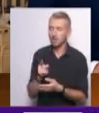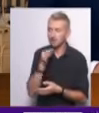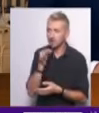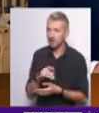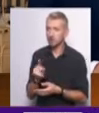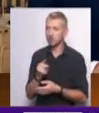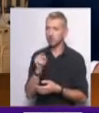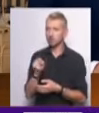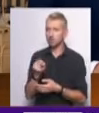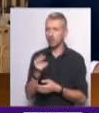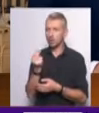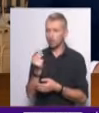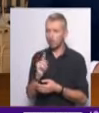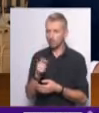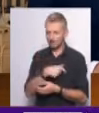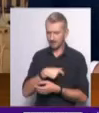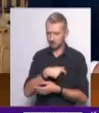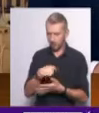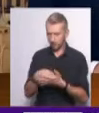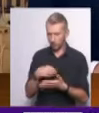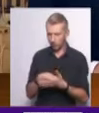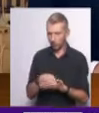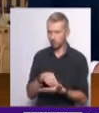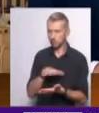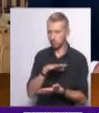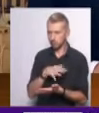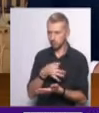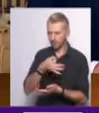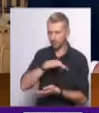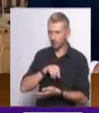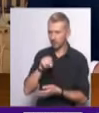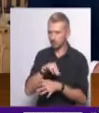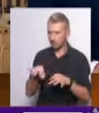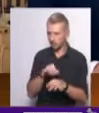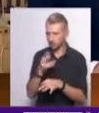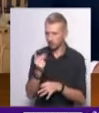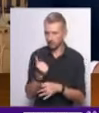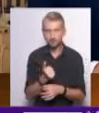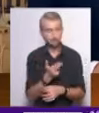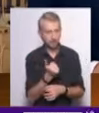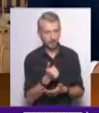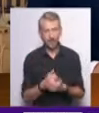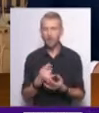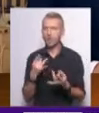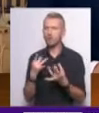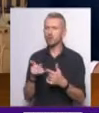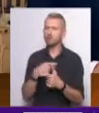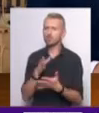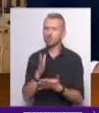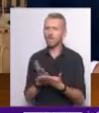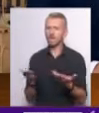що ви саме кошти, які з депутатського фонду реалізували на ці проекти. Саме так. Розкажіть, чи є